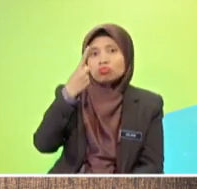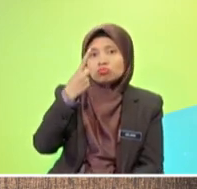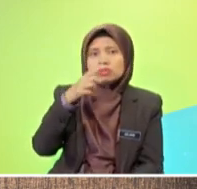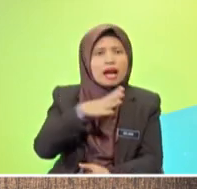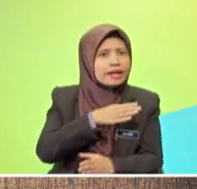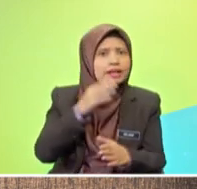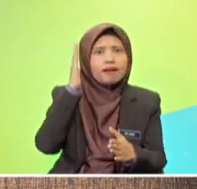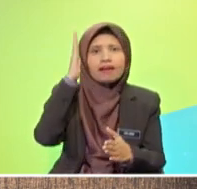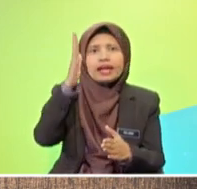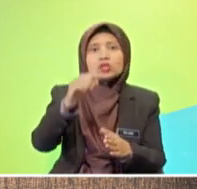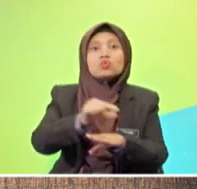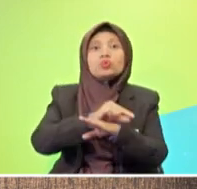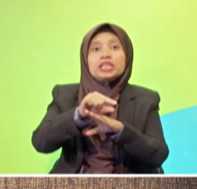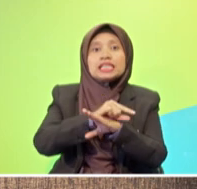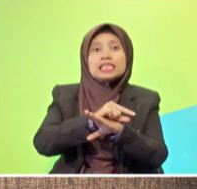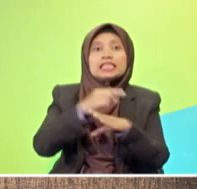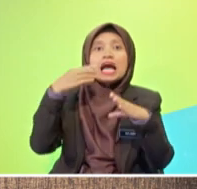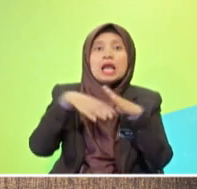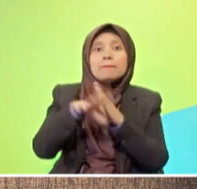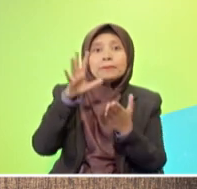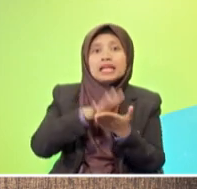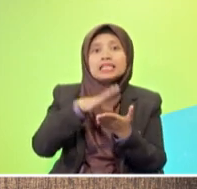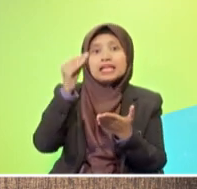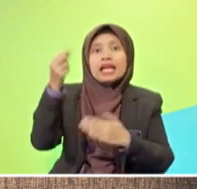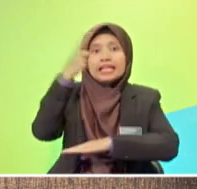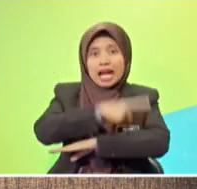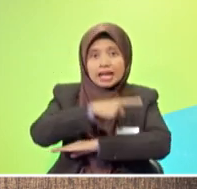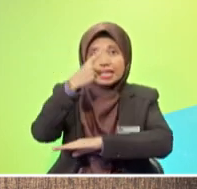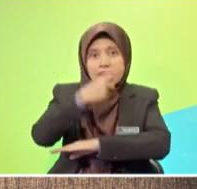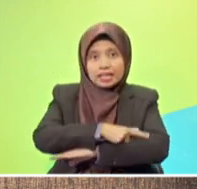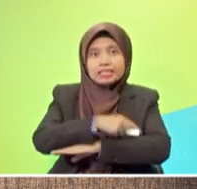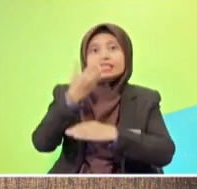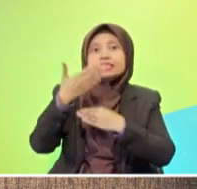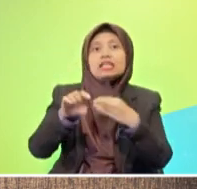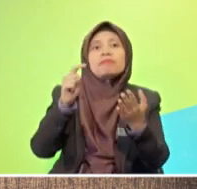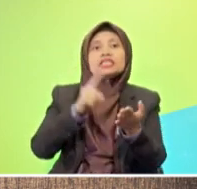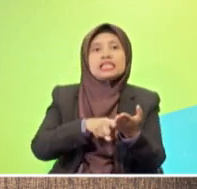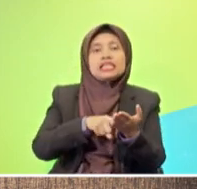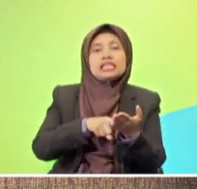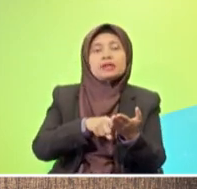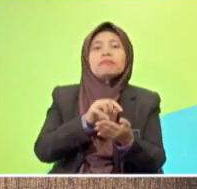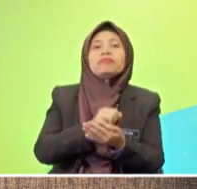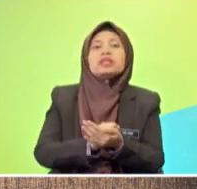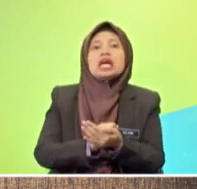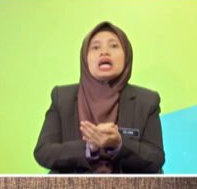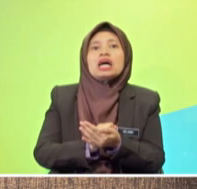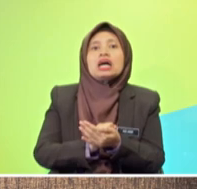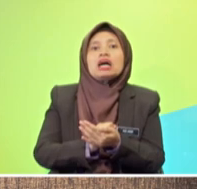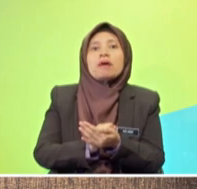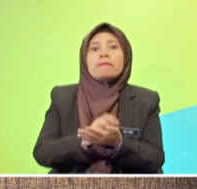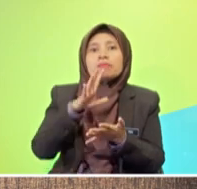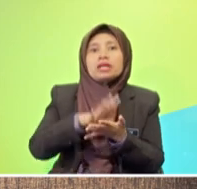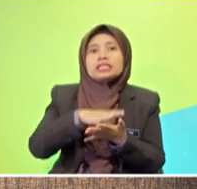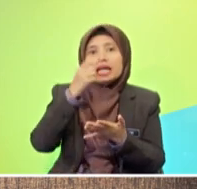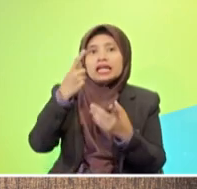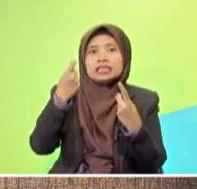bagi memudahkan kami memahami dan mengulas maklumat daripada berbagai teks dengan betul dan tepat sesi pembelajaran hari ini